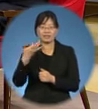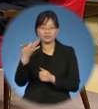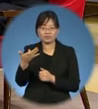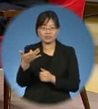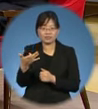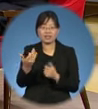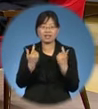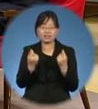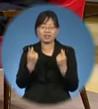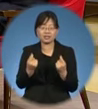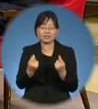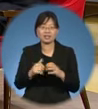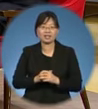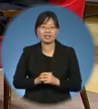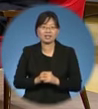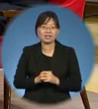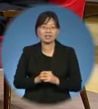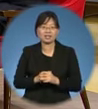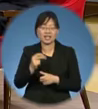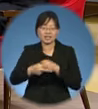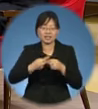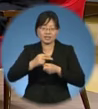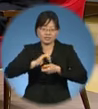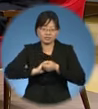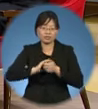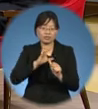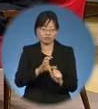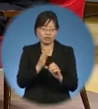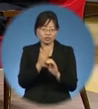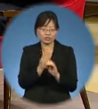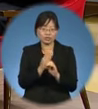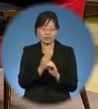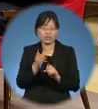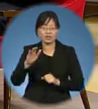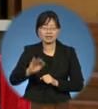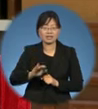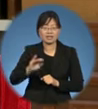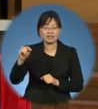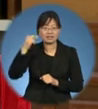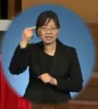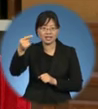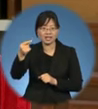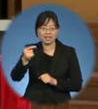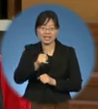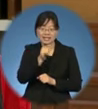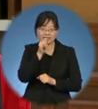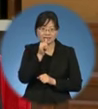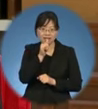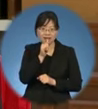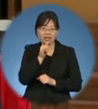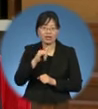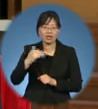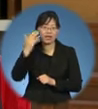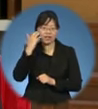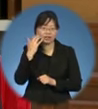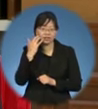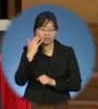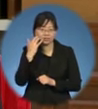예. 이렇게 2년씩 묶어서 보통 하거든요. 예, 예. 근데 그 다음에 있는 것이 그러니까